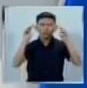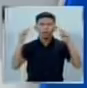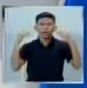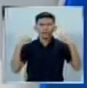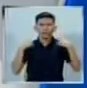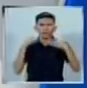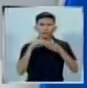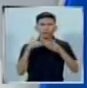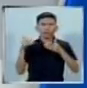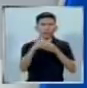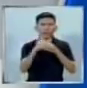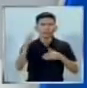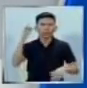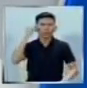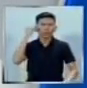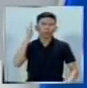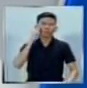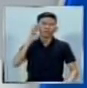mayroong boto na